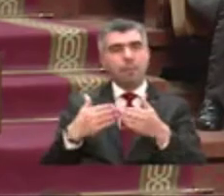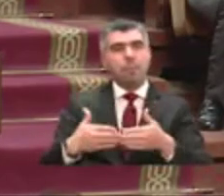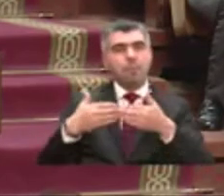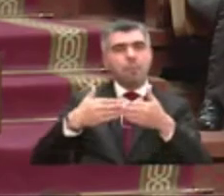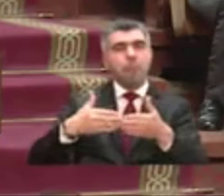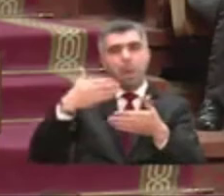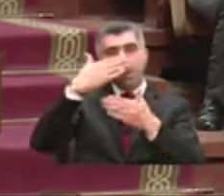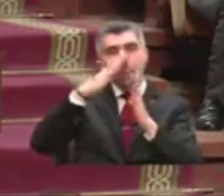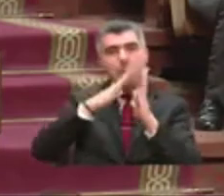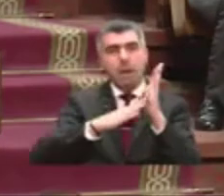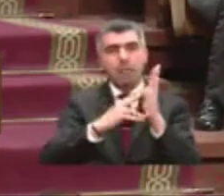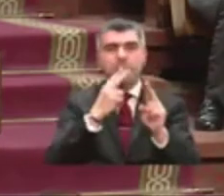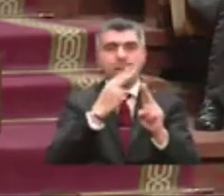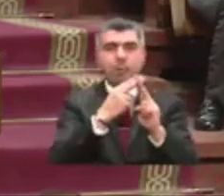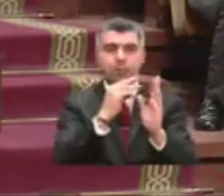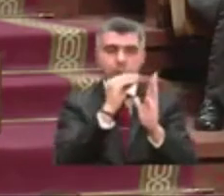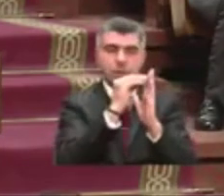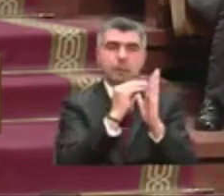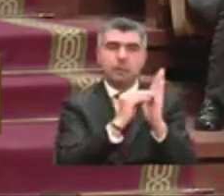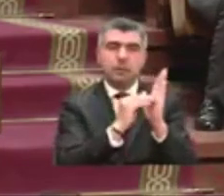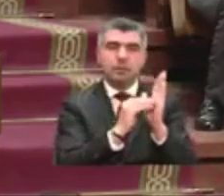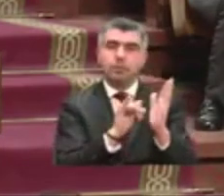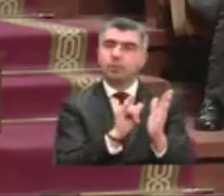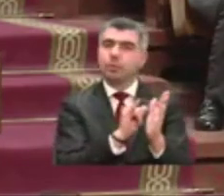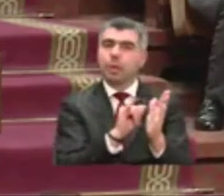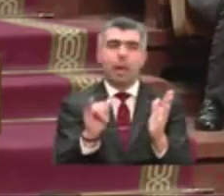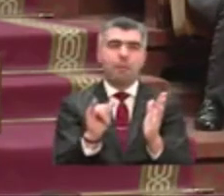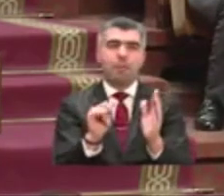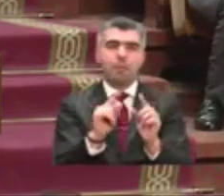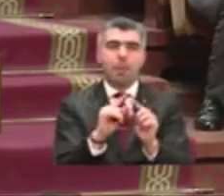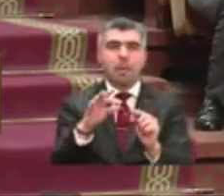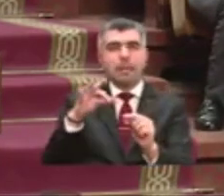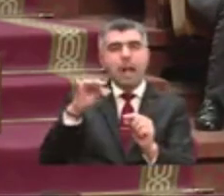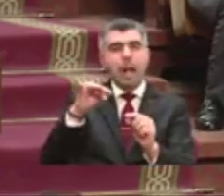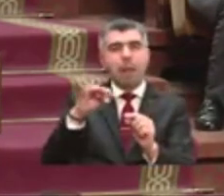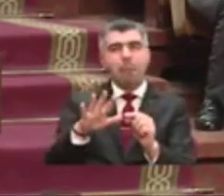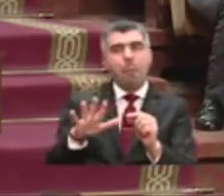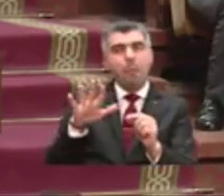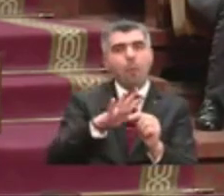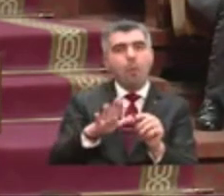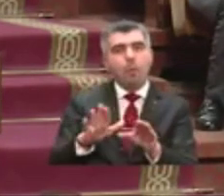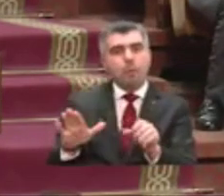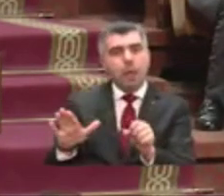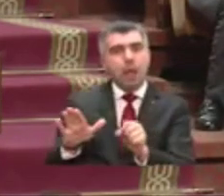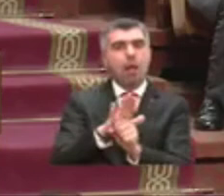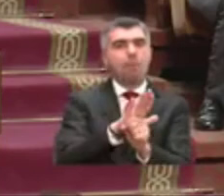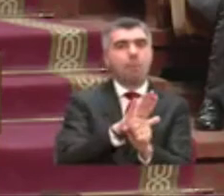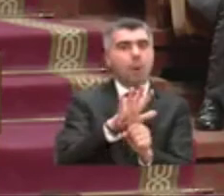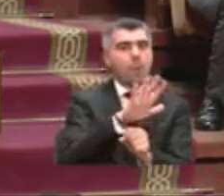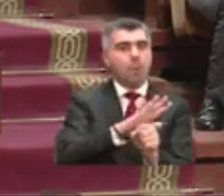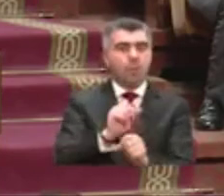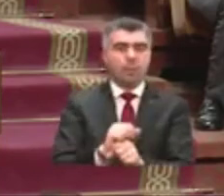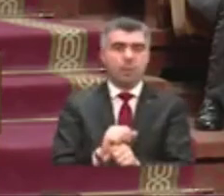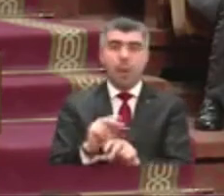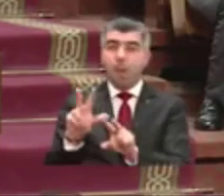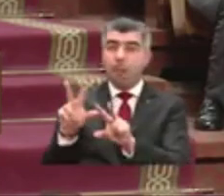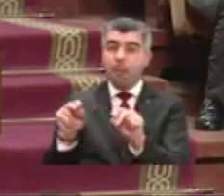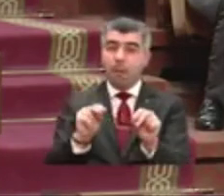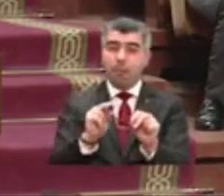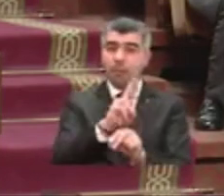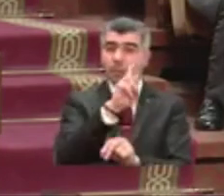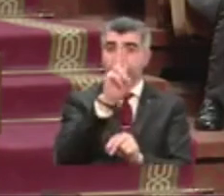المغربية، ذلك أن الرمال تحيط به من كل جانب ومن كل جهة. نفس السؤال للسيد الوزير